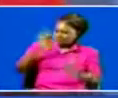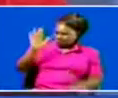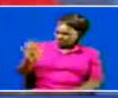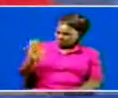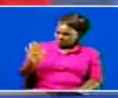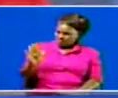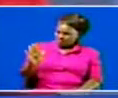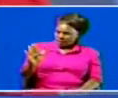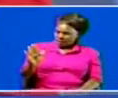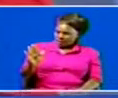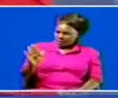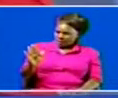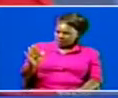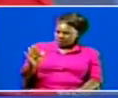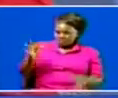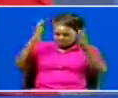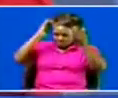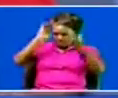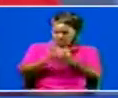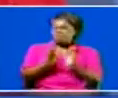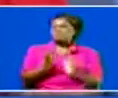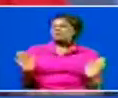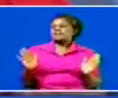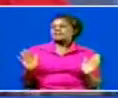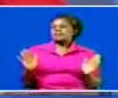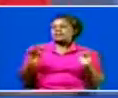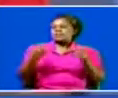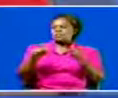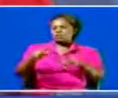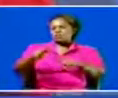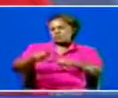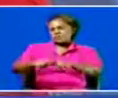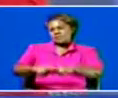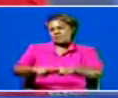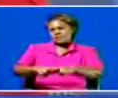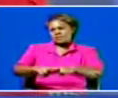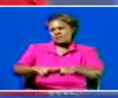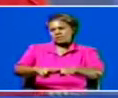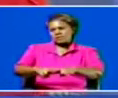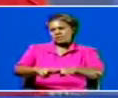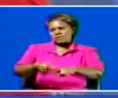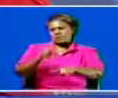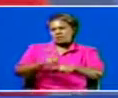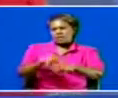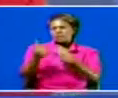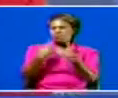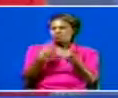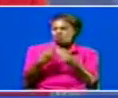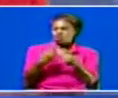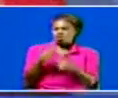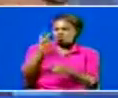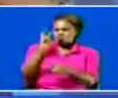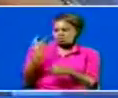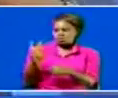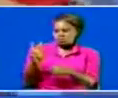basi simama na hilo la kuwa ni mume wangu. Na ikiwa mweza kaa chumba, mbona hamukai siku hilo mwapiga mdundiko, tukaja tukaangalia